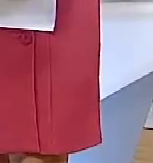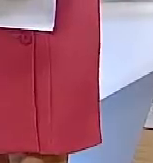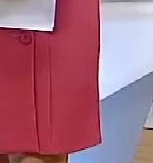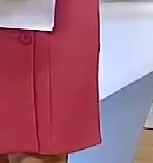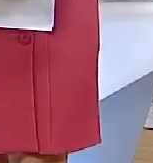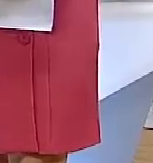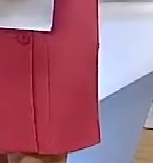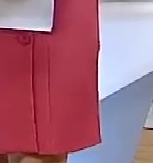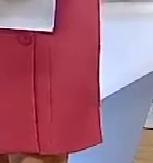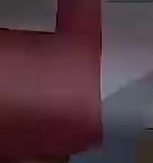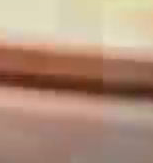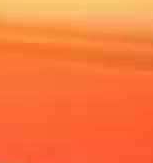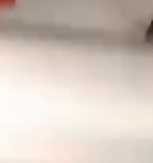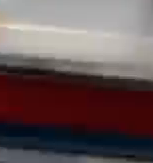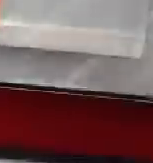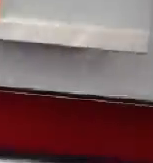live si Nico Wahe. Nico.